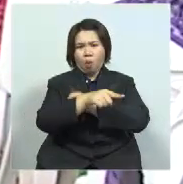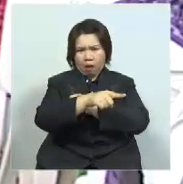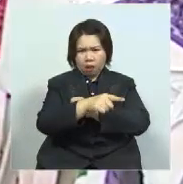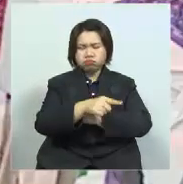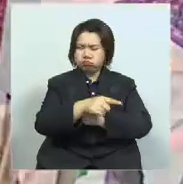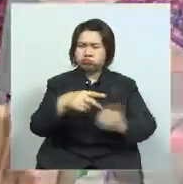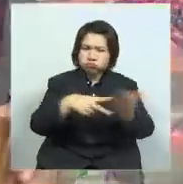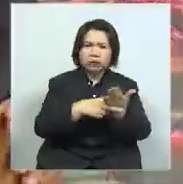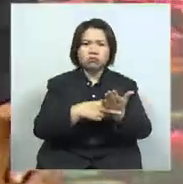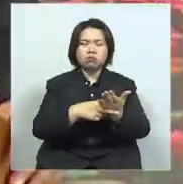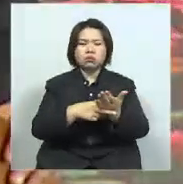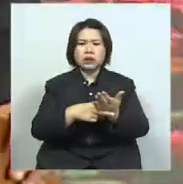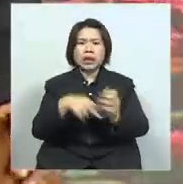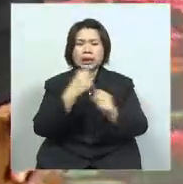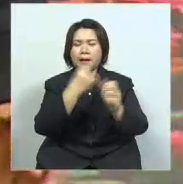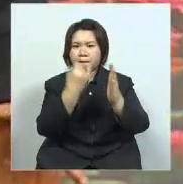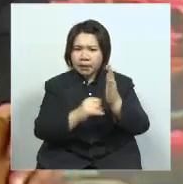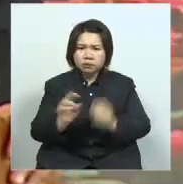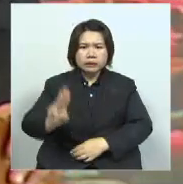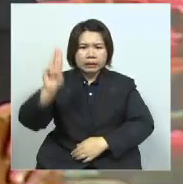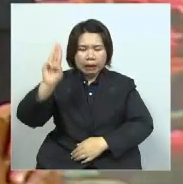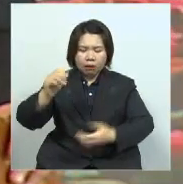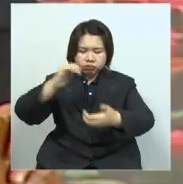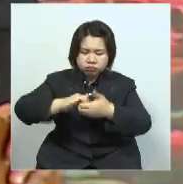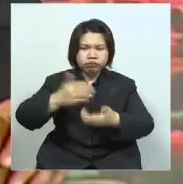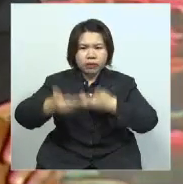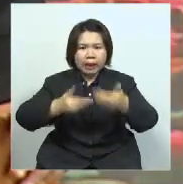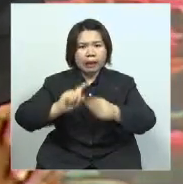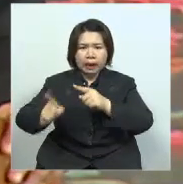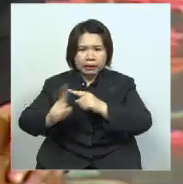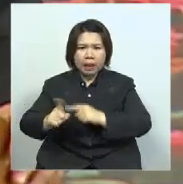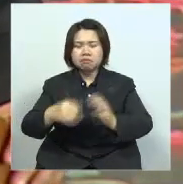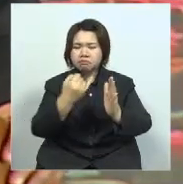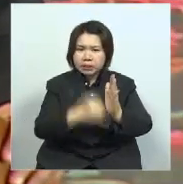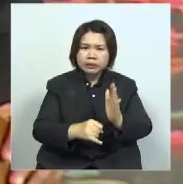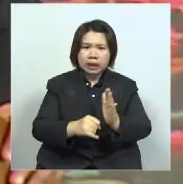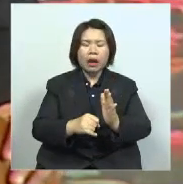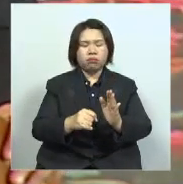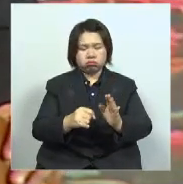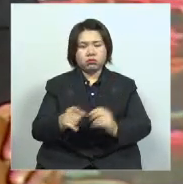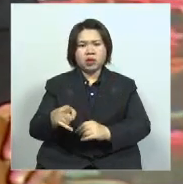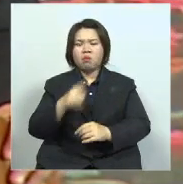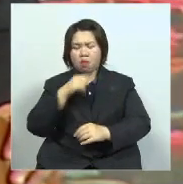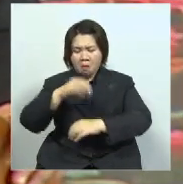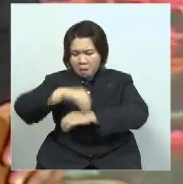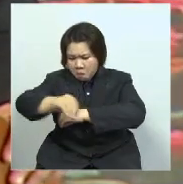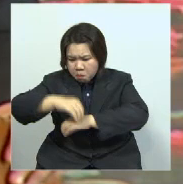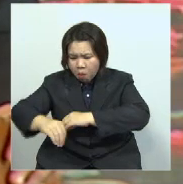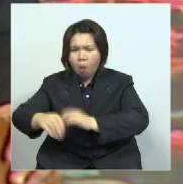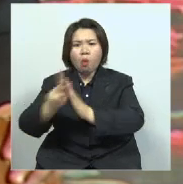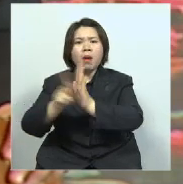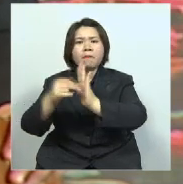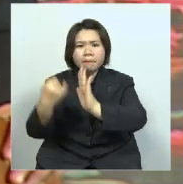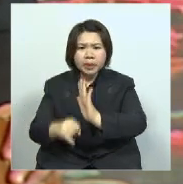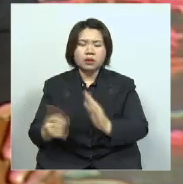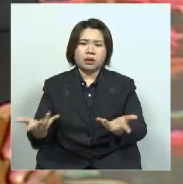ายการทำผิดพันธสัญญาทางการค้าการปลูกพืชในพื้นที่บุกรุกการสนับสนุนการปล่อย